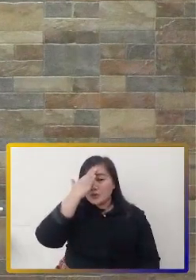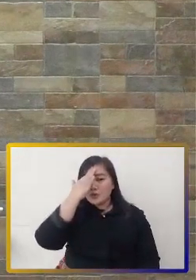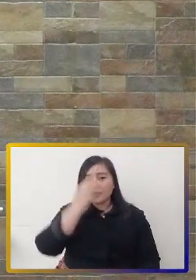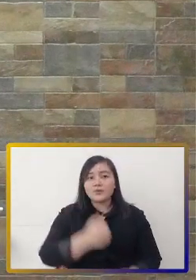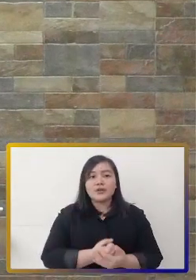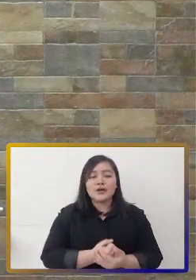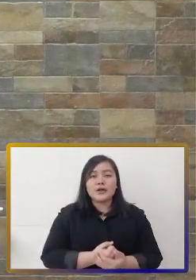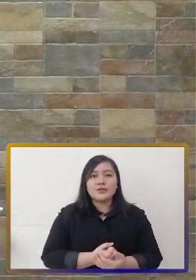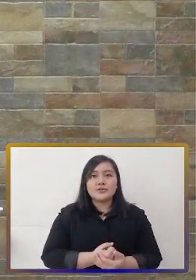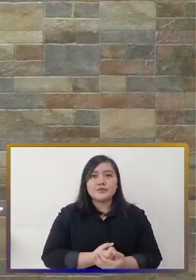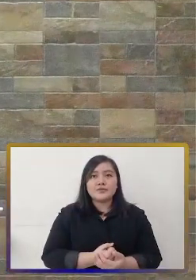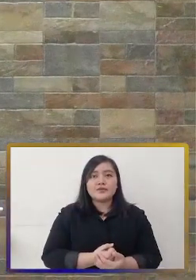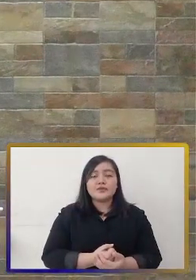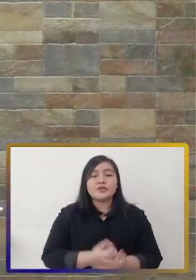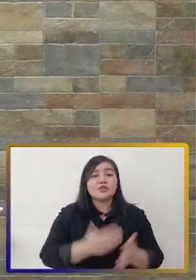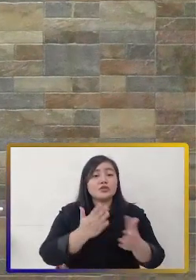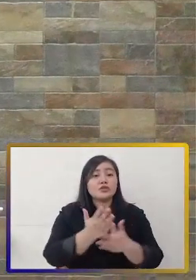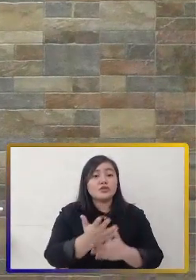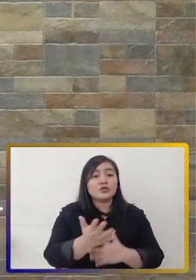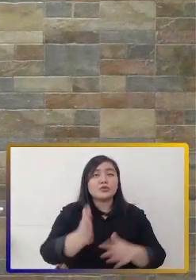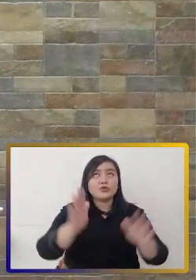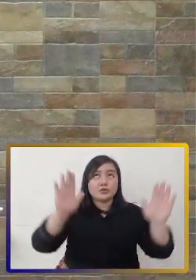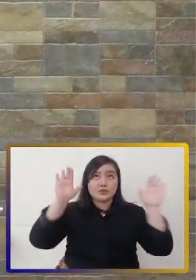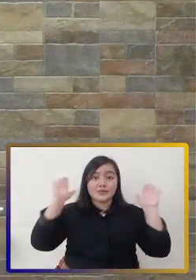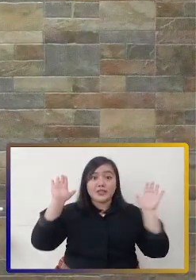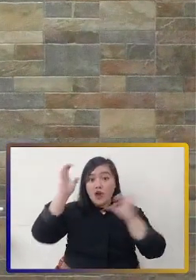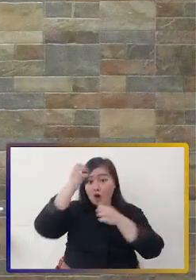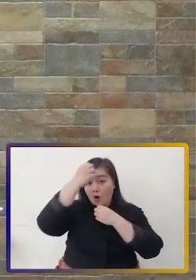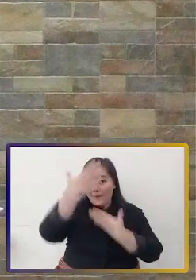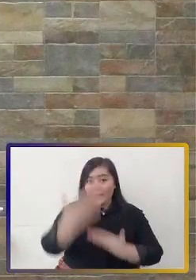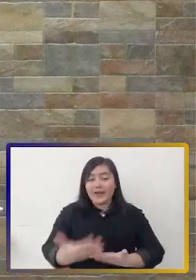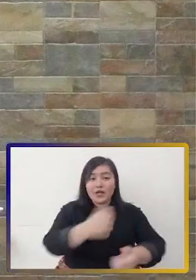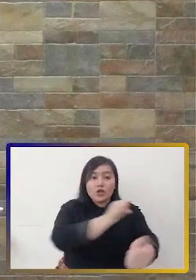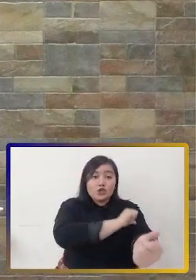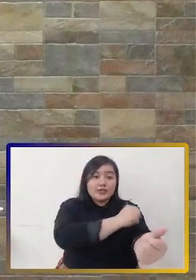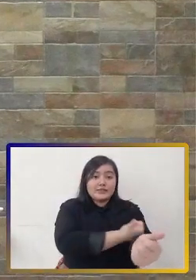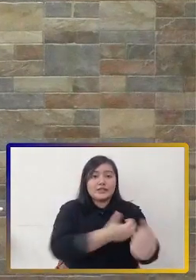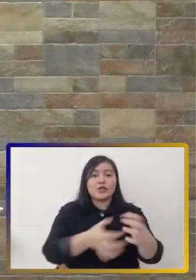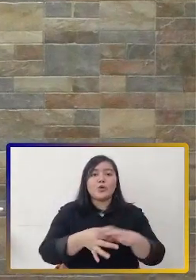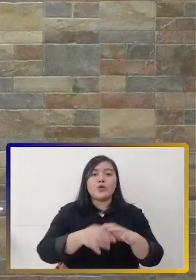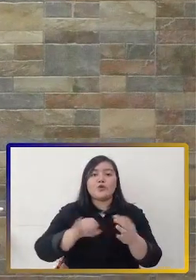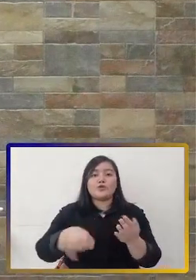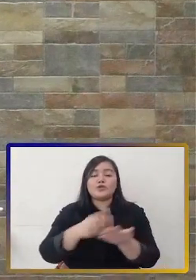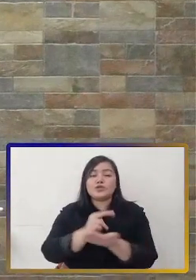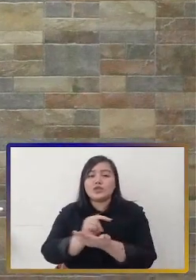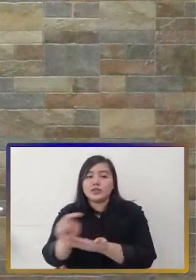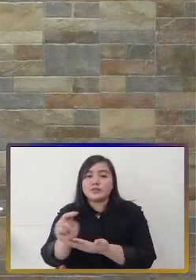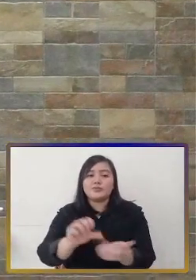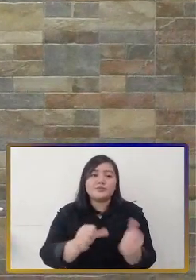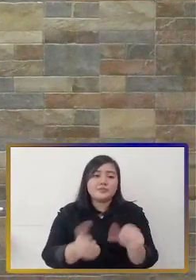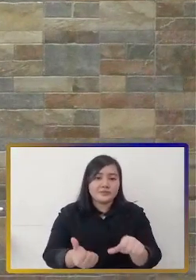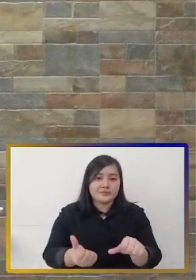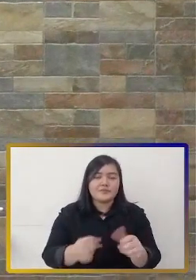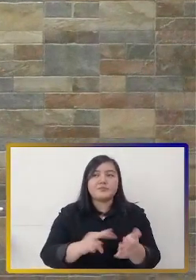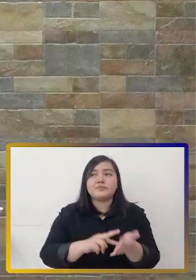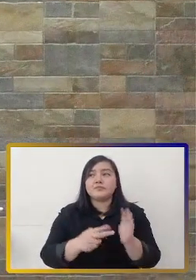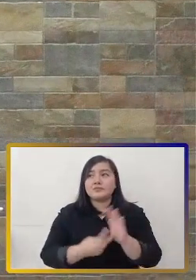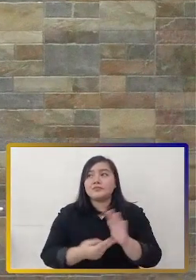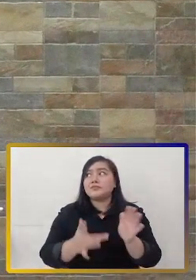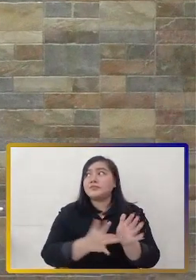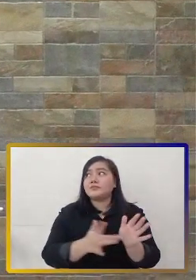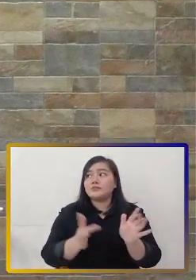sa bautismo ni John the Baptist. You see? Therefore, he recognizes and